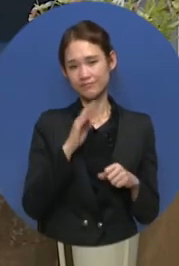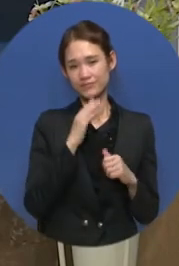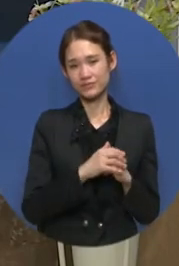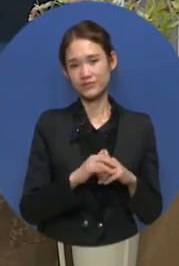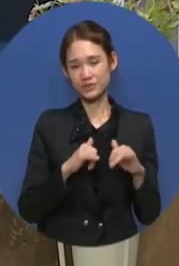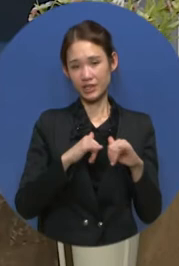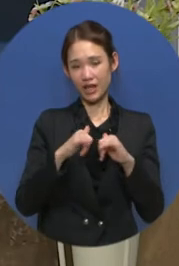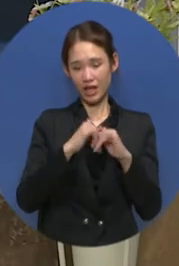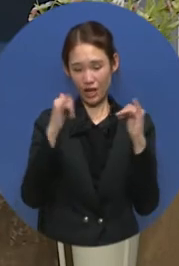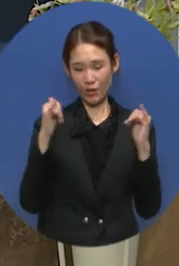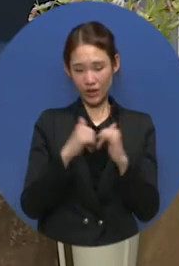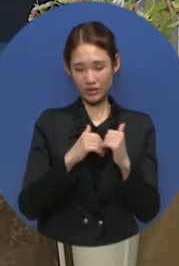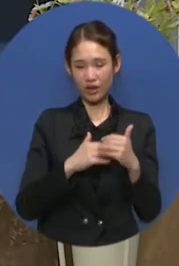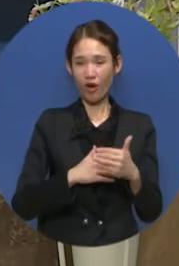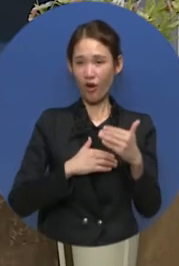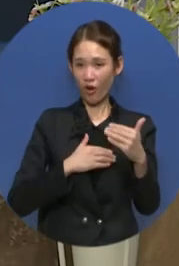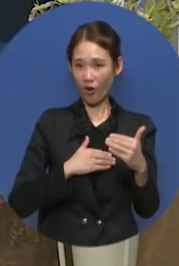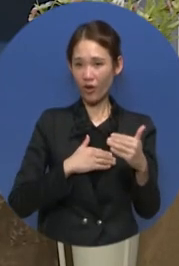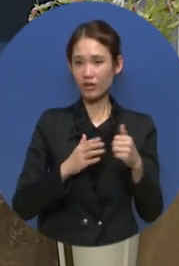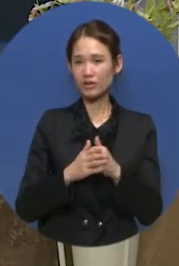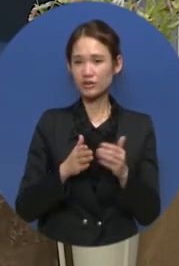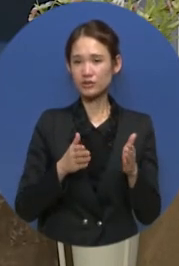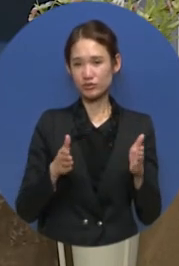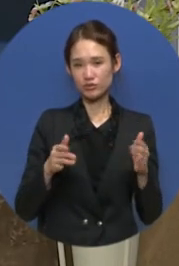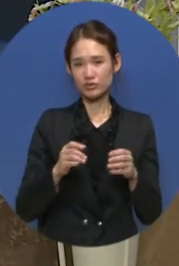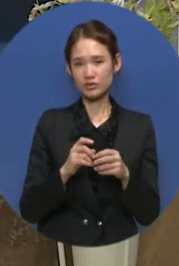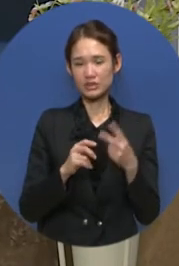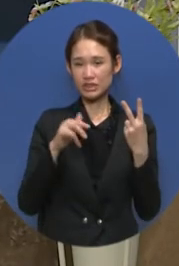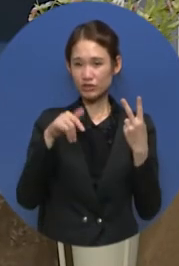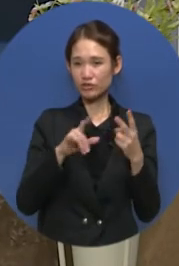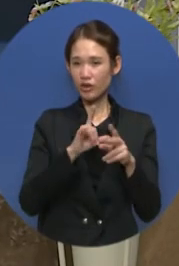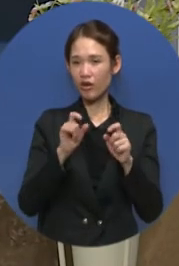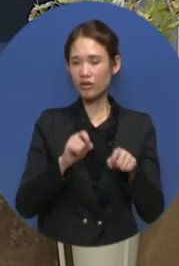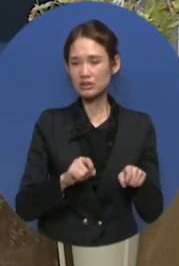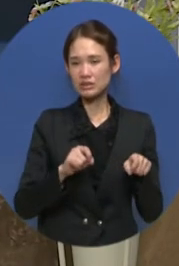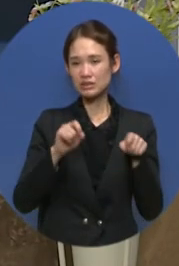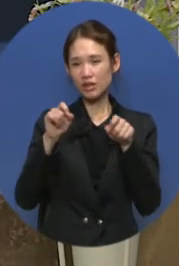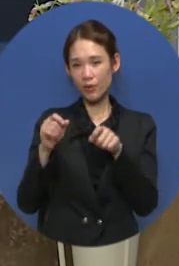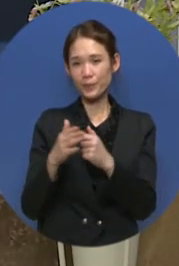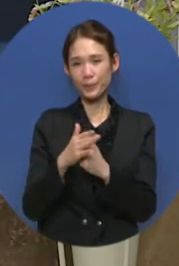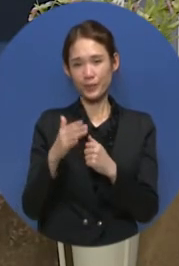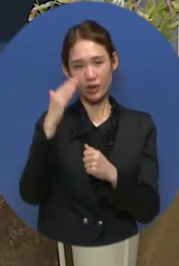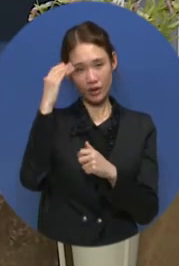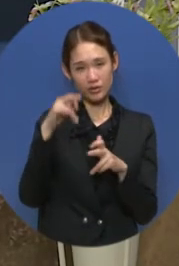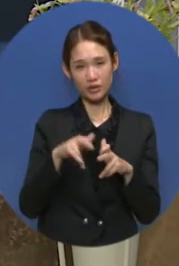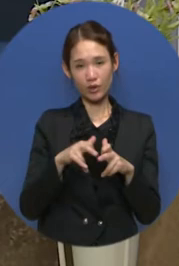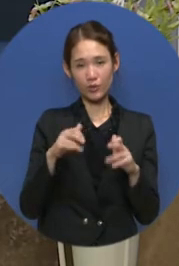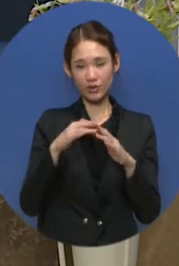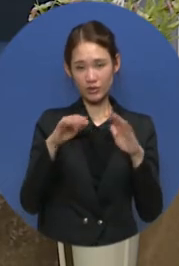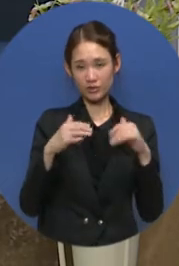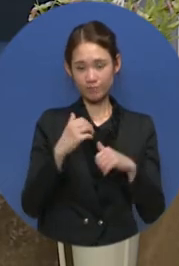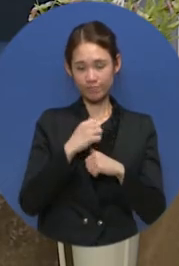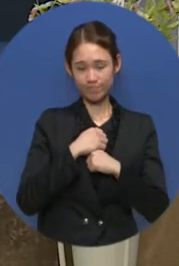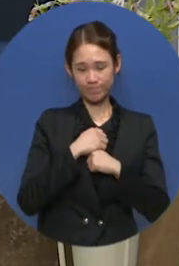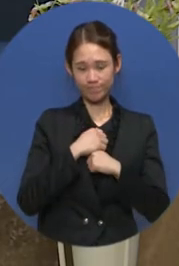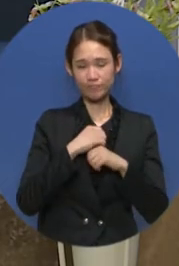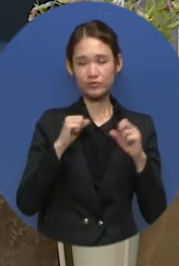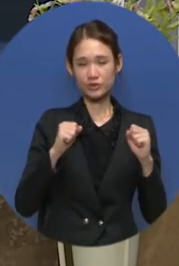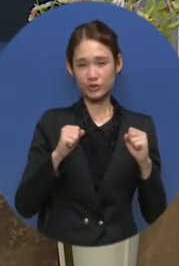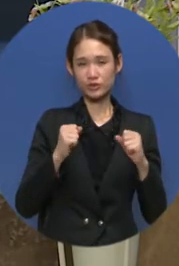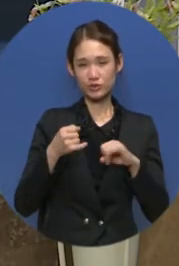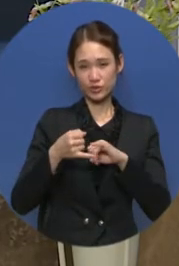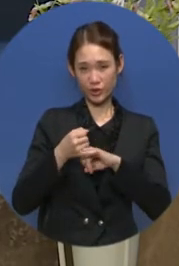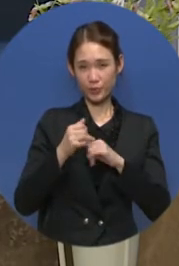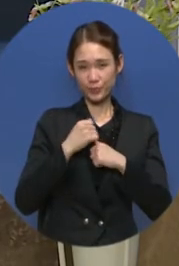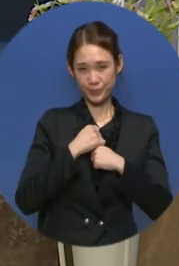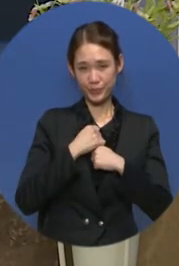이제 사회적 거리두기가 또 2주가 연장이 된 만큼 네. 또 이 한국 장애인 마을에서 잘 지켜주고 계신 것